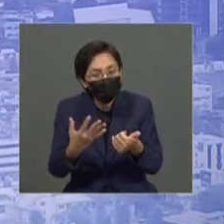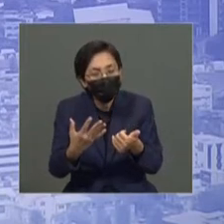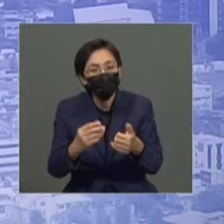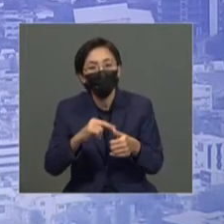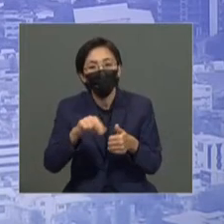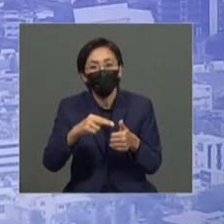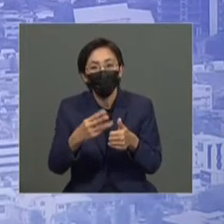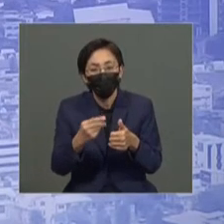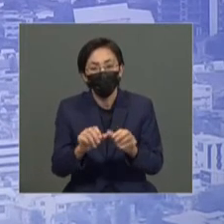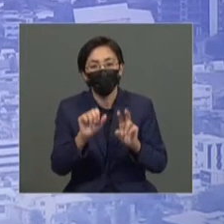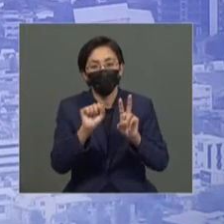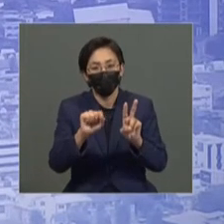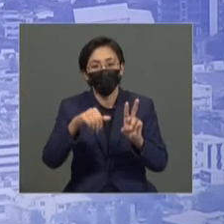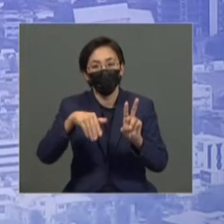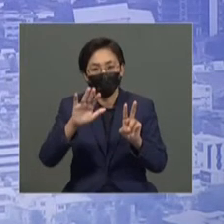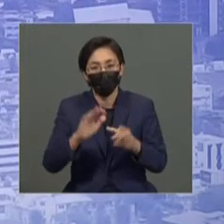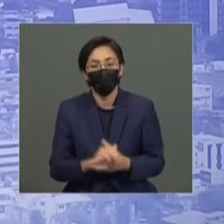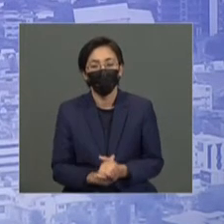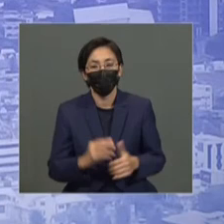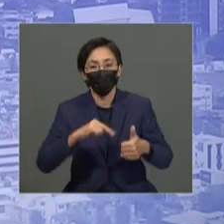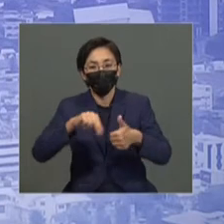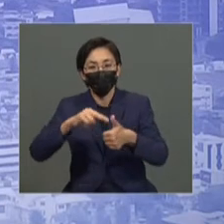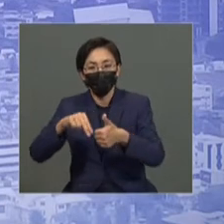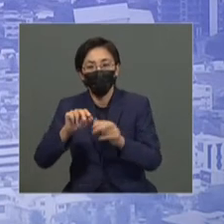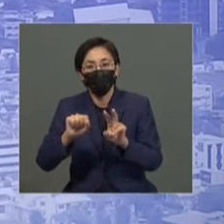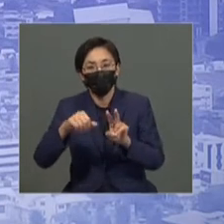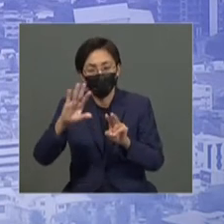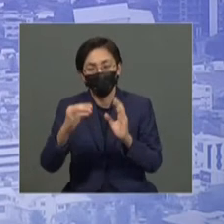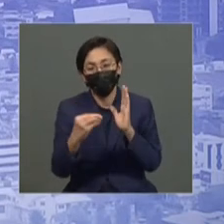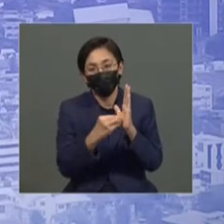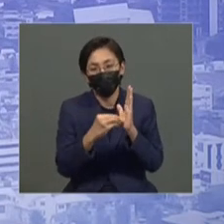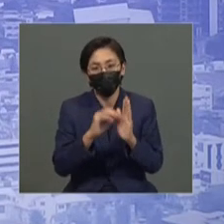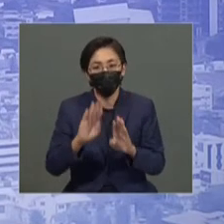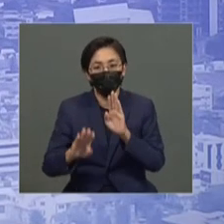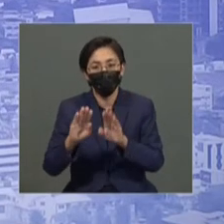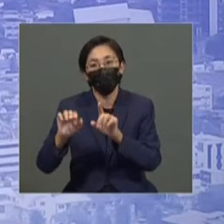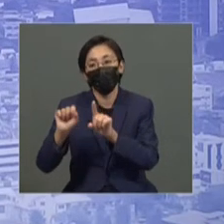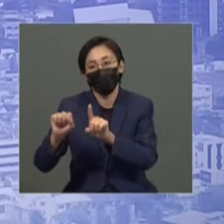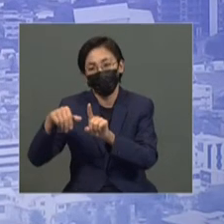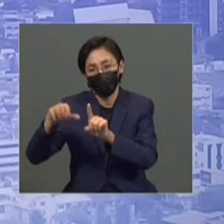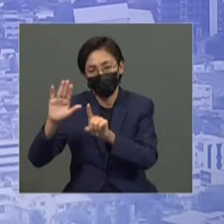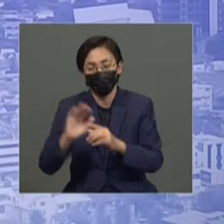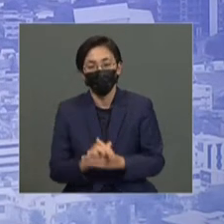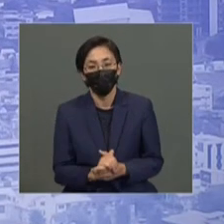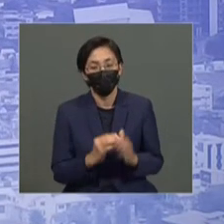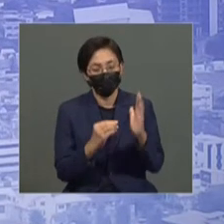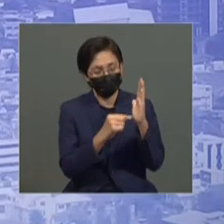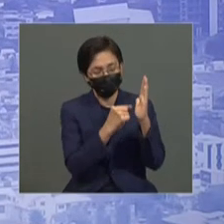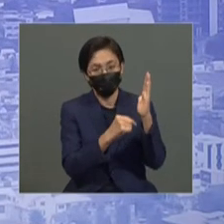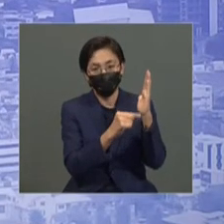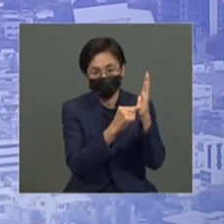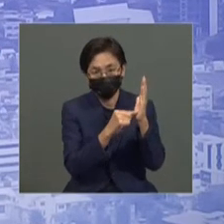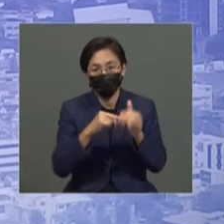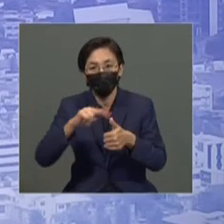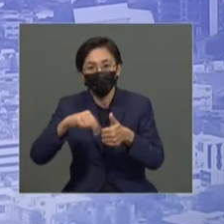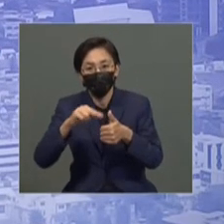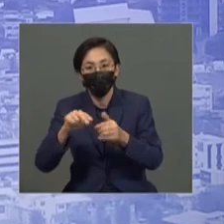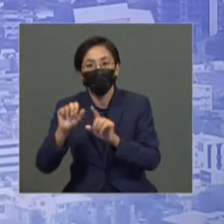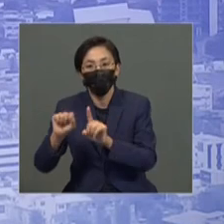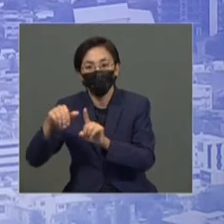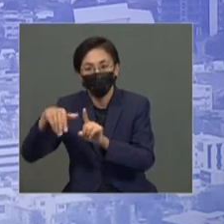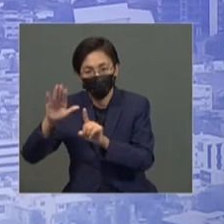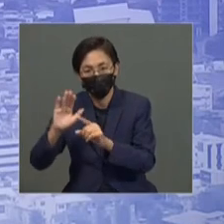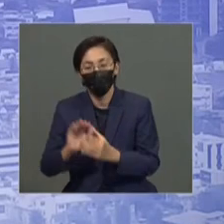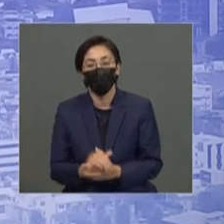ยู่ที่ 200,000 กว่านะคะในจำนวนนี้เป็นกทม.ประมาณ 100,000 กว่าปริมณฑลมีการตรวจ 100,000